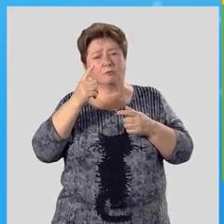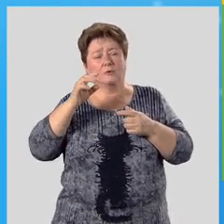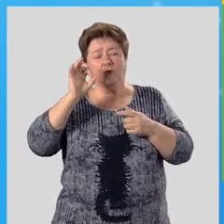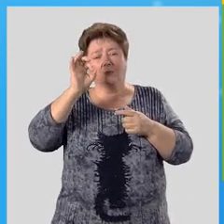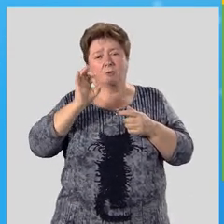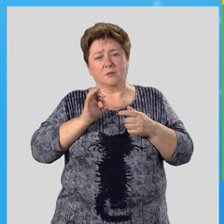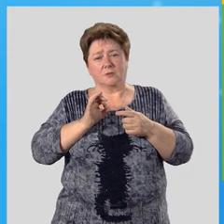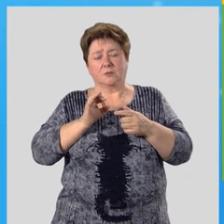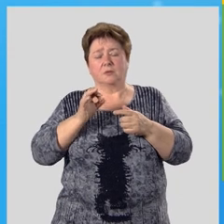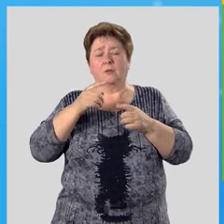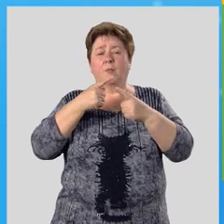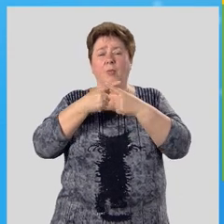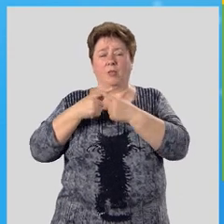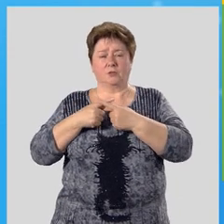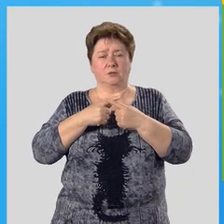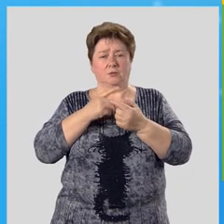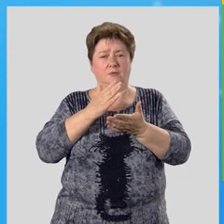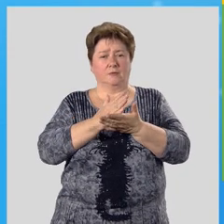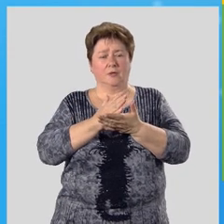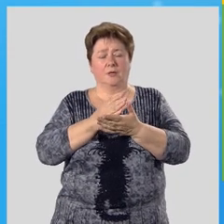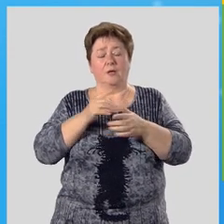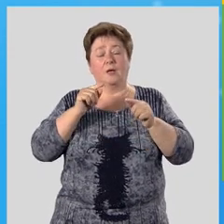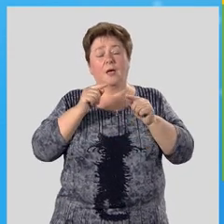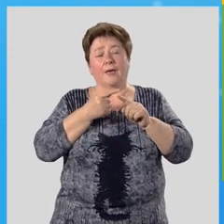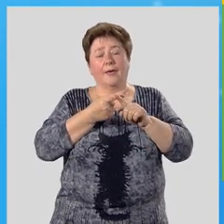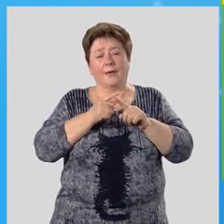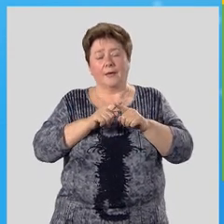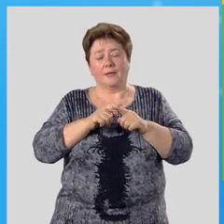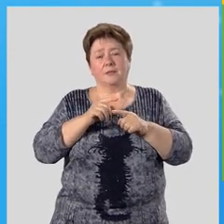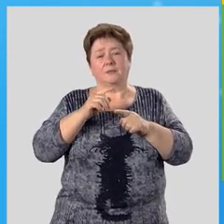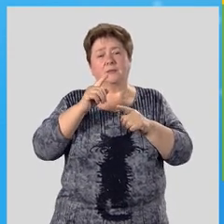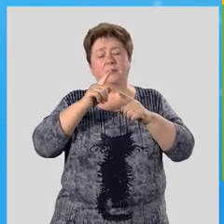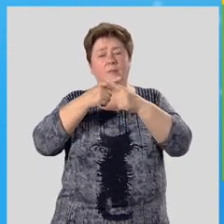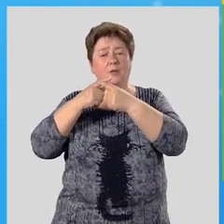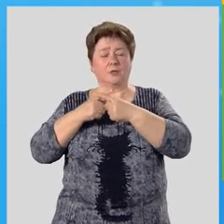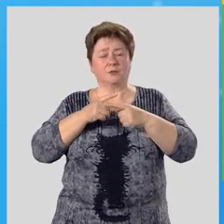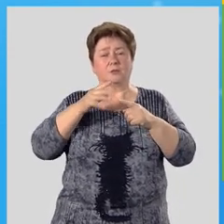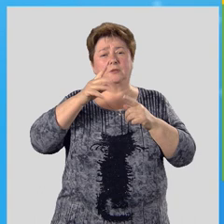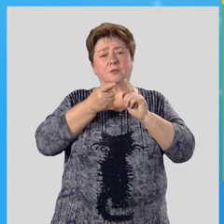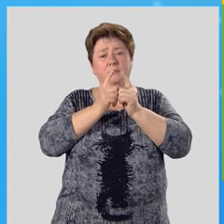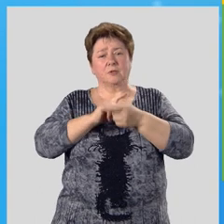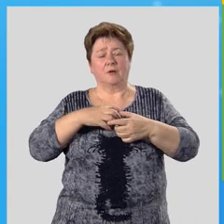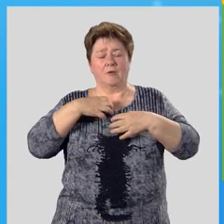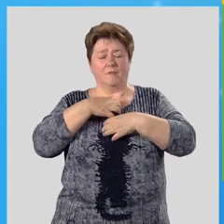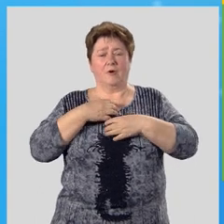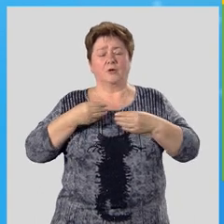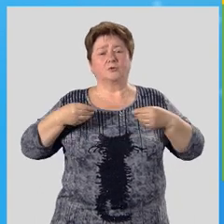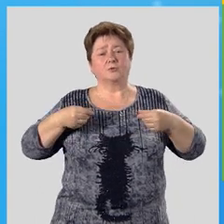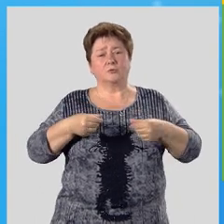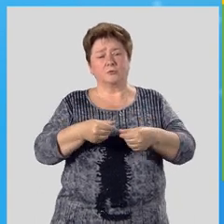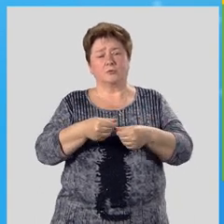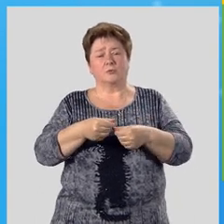0,1%, являются положительными. Именно эти положительные мутации играют важную роль